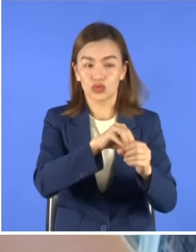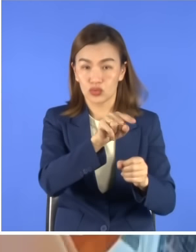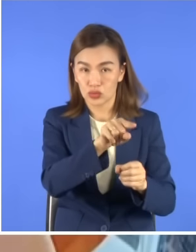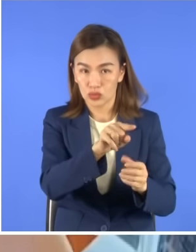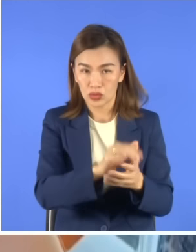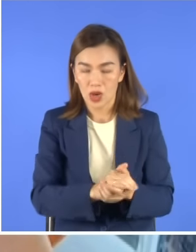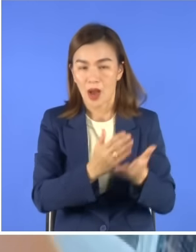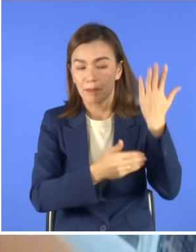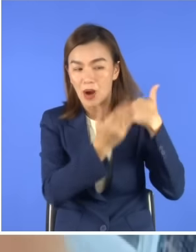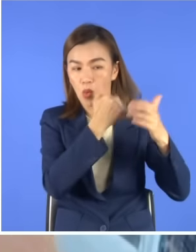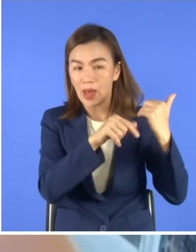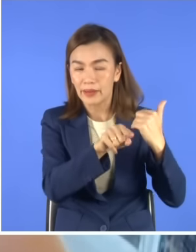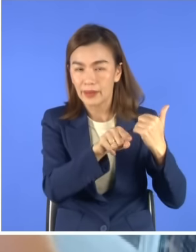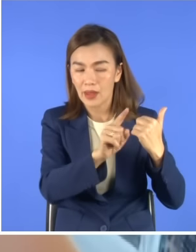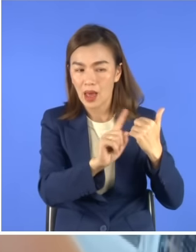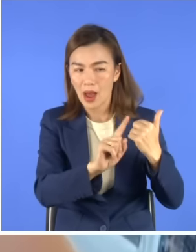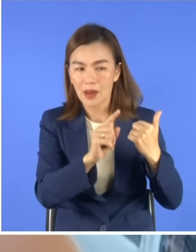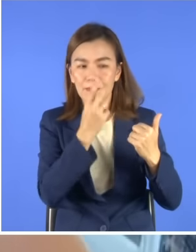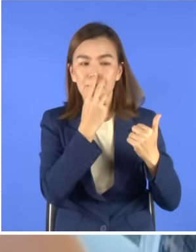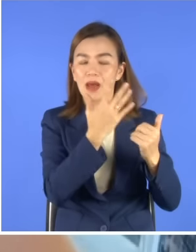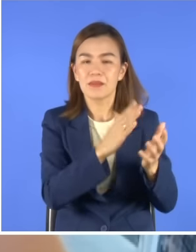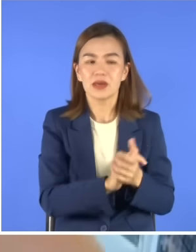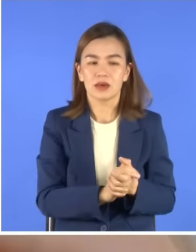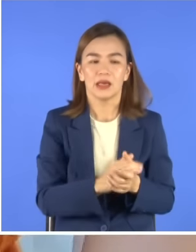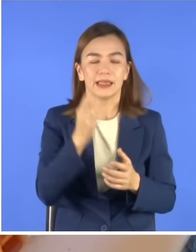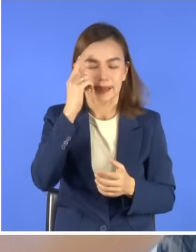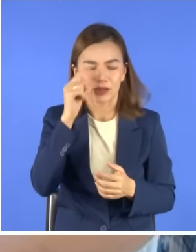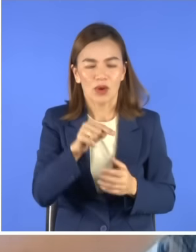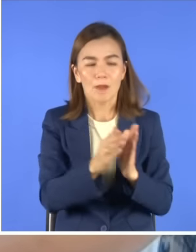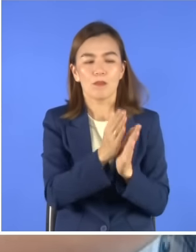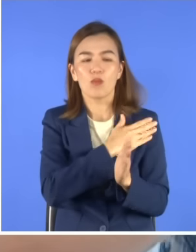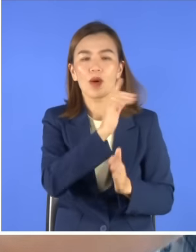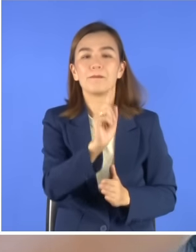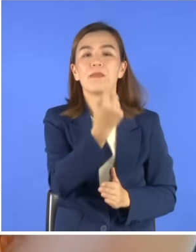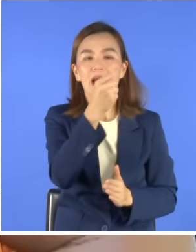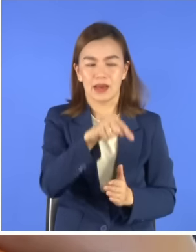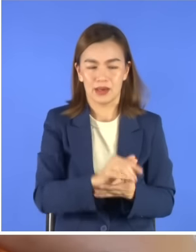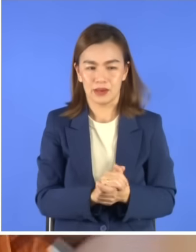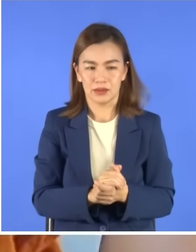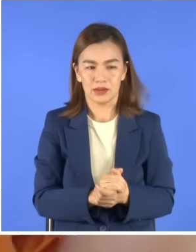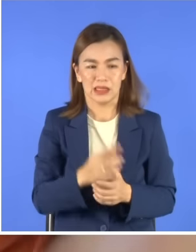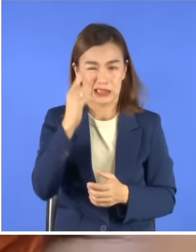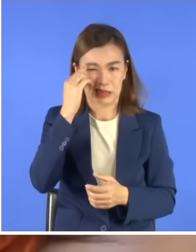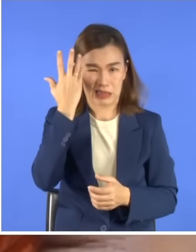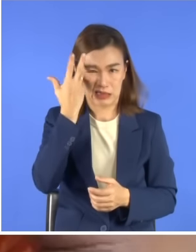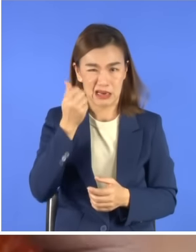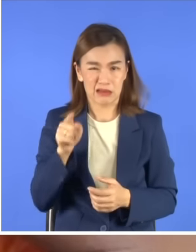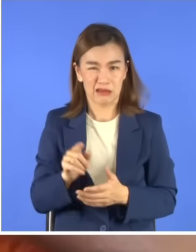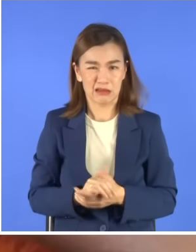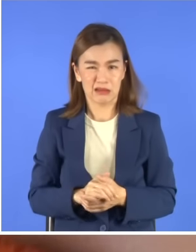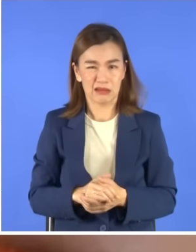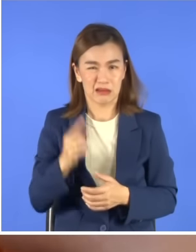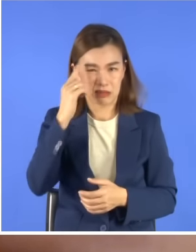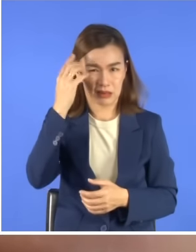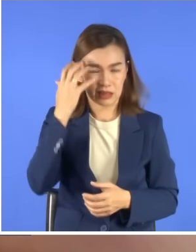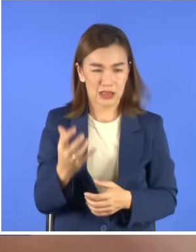ไอ้ที่โดนมันเพิ่งจะบวชแล้วนี้ก็น่าจะพอหางเลขครับ เจ้าวาดหนักใจไหมครับเพราะว่าม ันไม่ธรรมดาโย